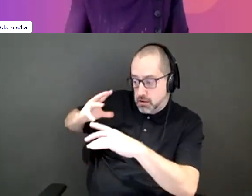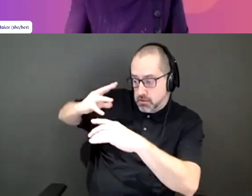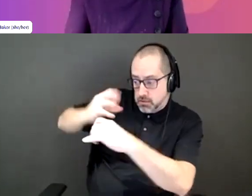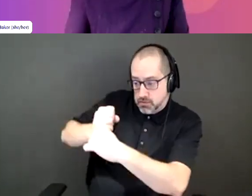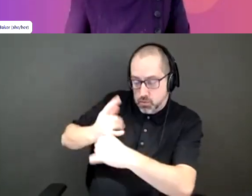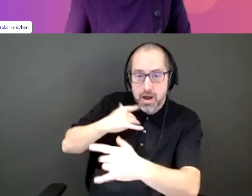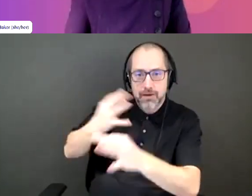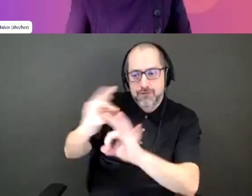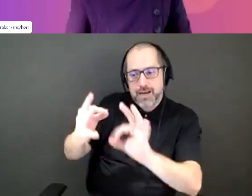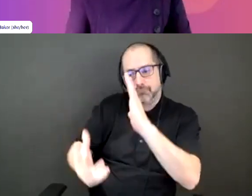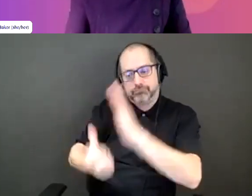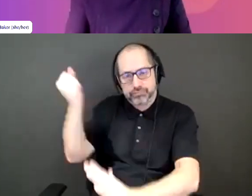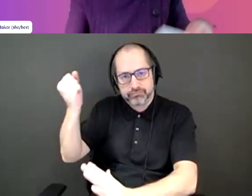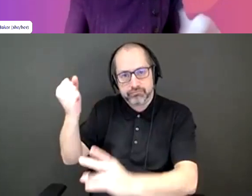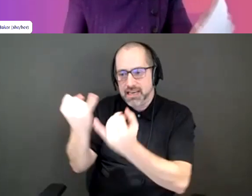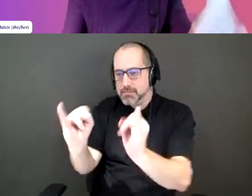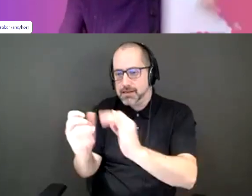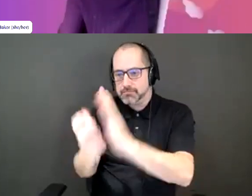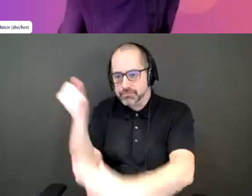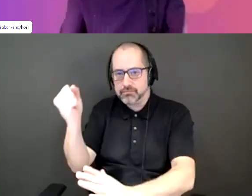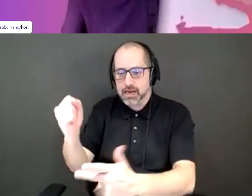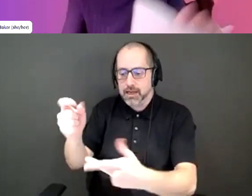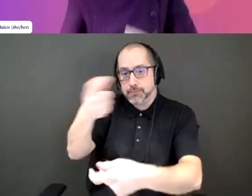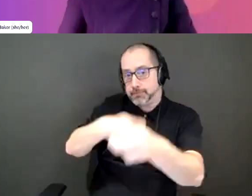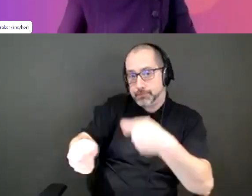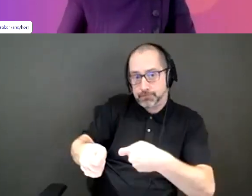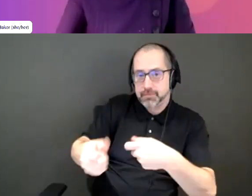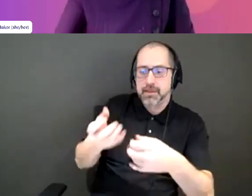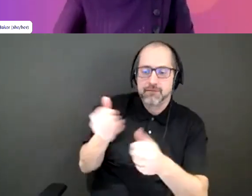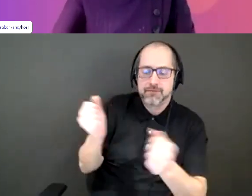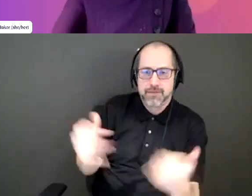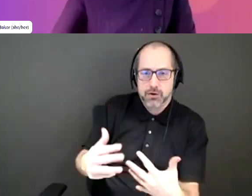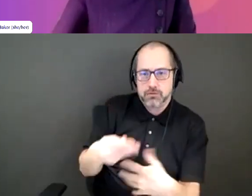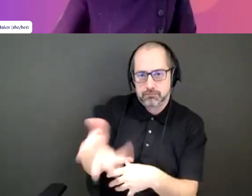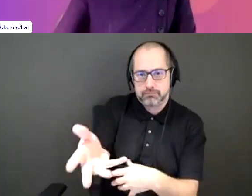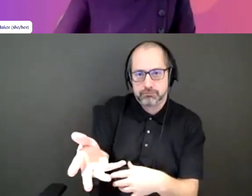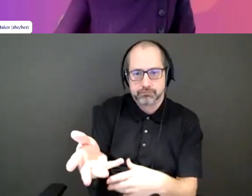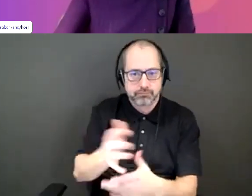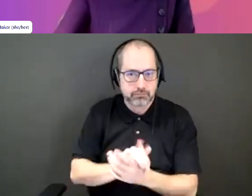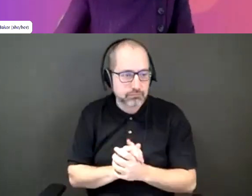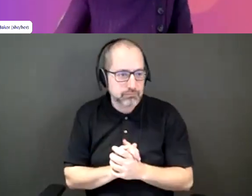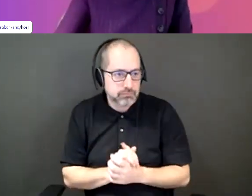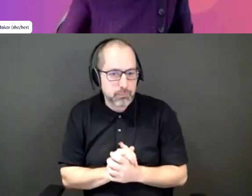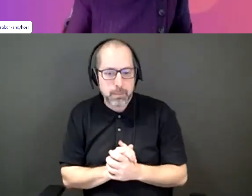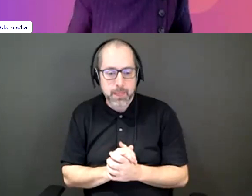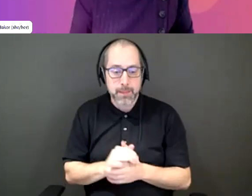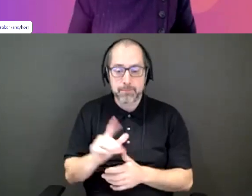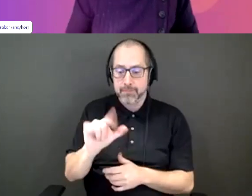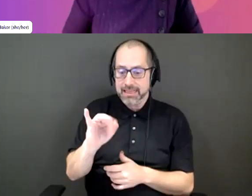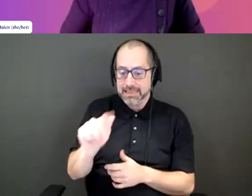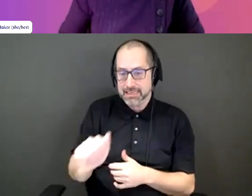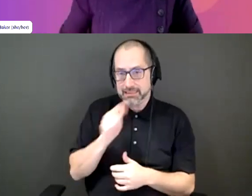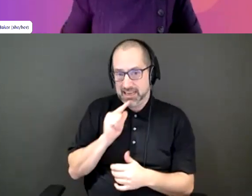vise à retirer le sens de liberté ou de droit de regard et instaurer l'appréhension et la crainte